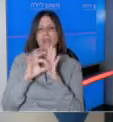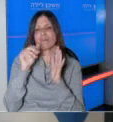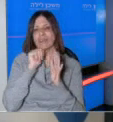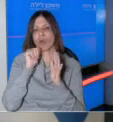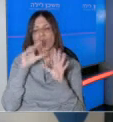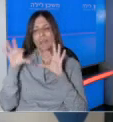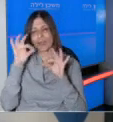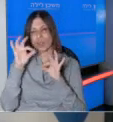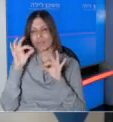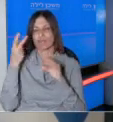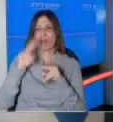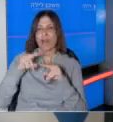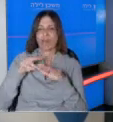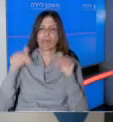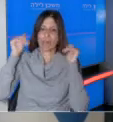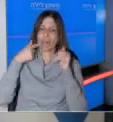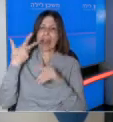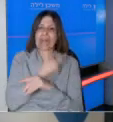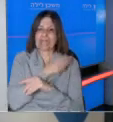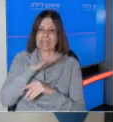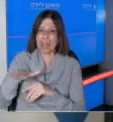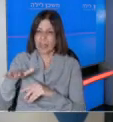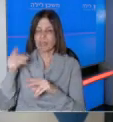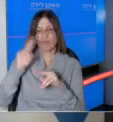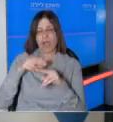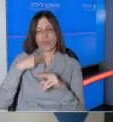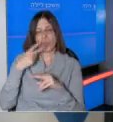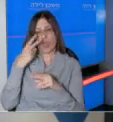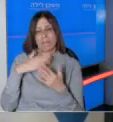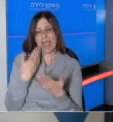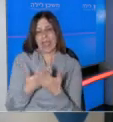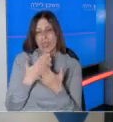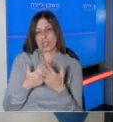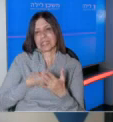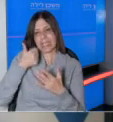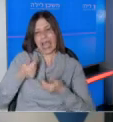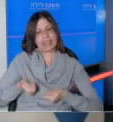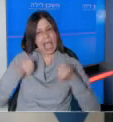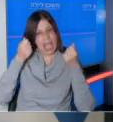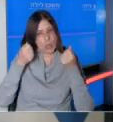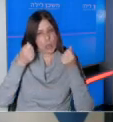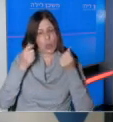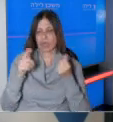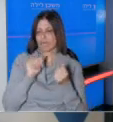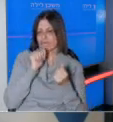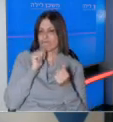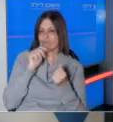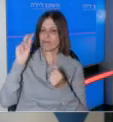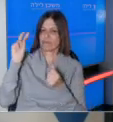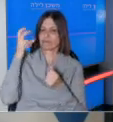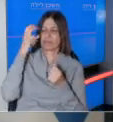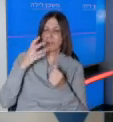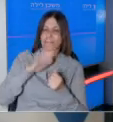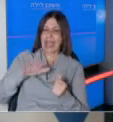ברגע האחרון סיבוב פרסה. קורא לחסן ילדים, ואז אנחנו מגלים מעדויות ששרת החינוך, בלשון המעטה, מסרבת לגייס את מערכת